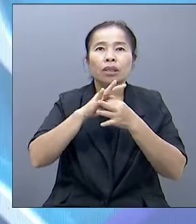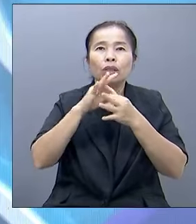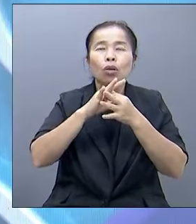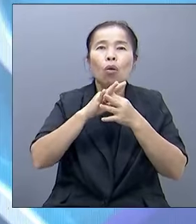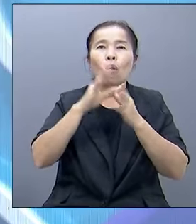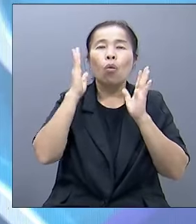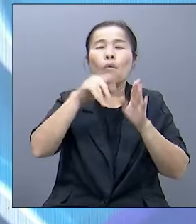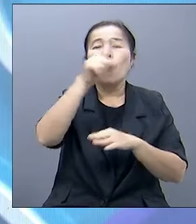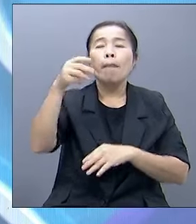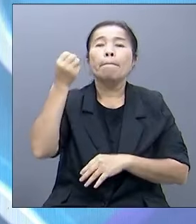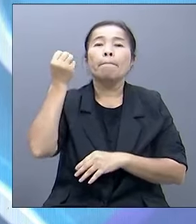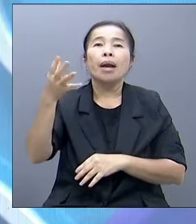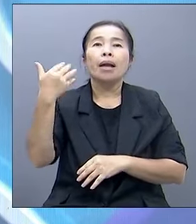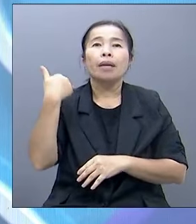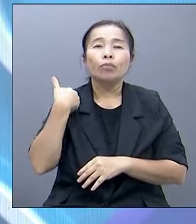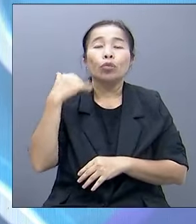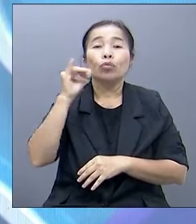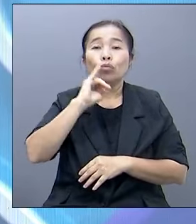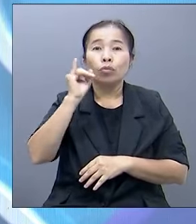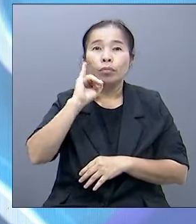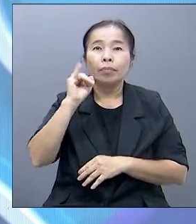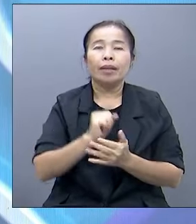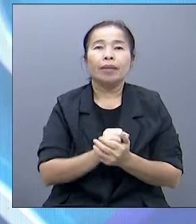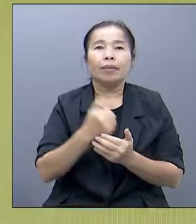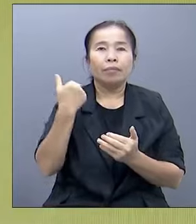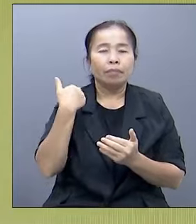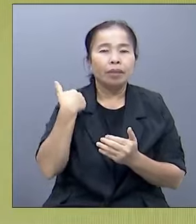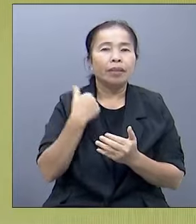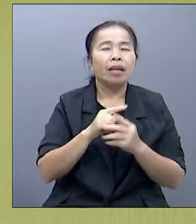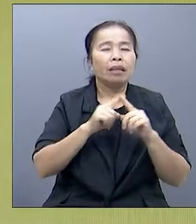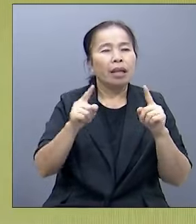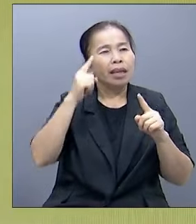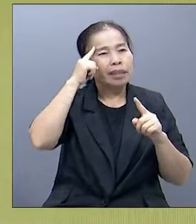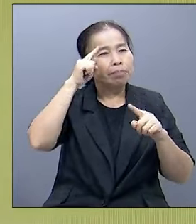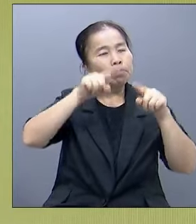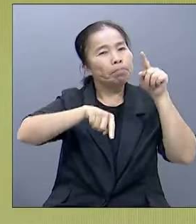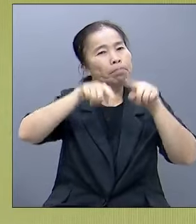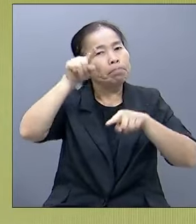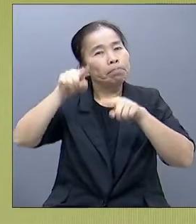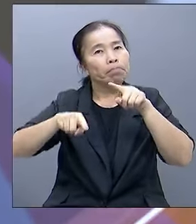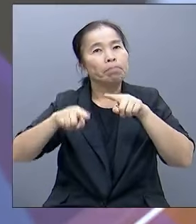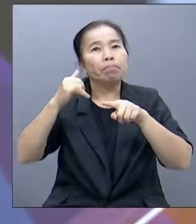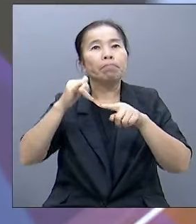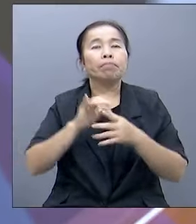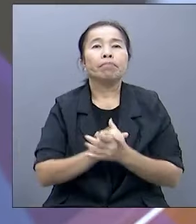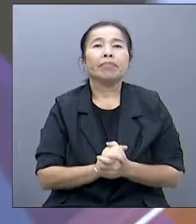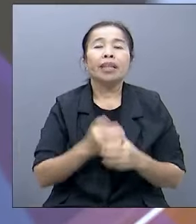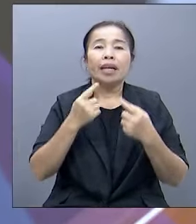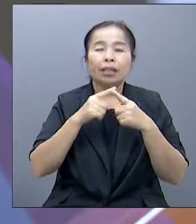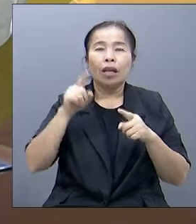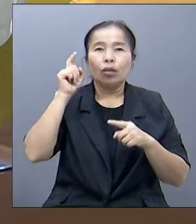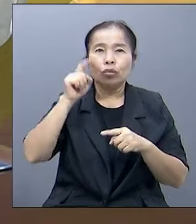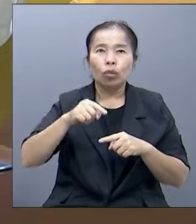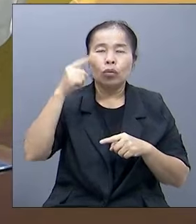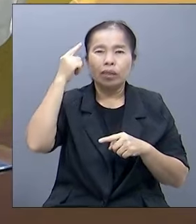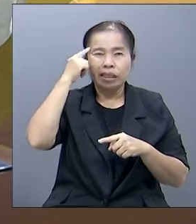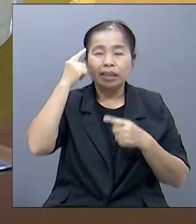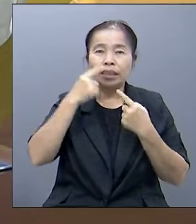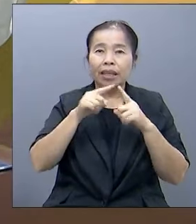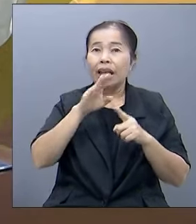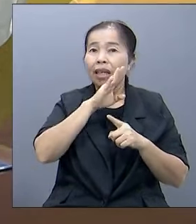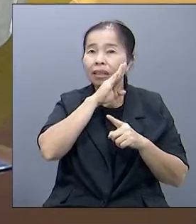แล้วใช่ไหมถ้าบรูเนี่ยน่าจะยังน้อยๆอยู่ยังไม่มีใครไปแย่งตลาด ไม่ค่อยแน่ใจว่าไหนเรดไหนบรู ใช่ค่ะ แต่ว่าถูกต้องแล้ว แต่ถ้าไวโ